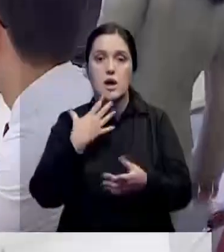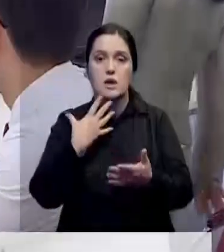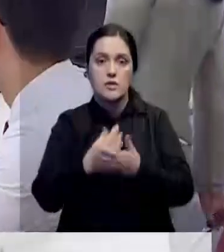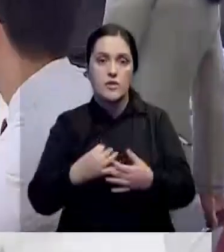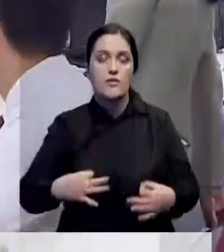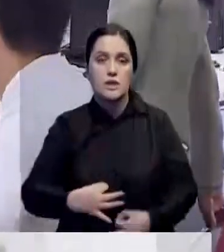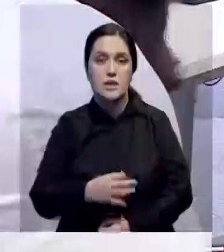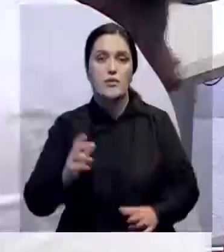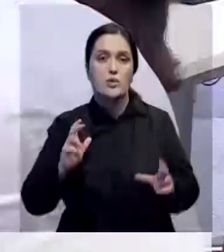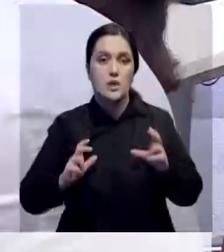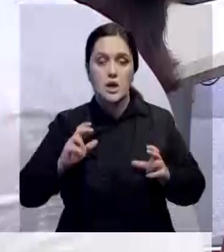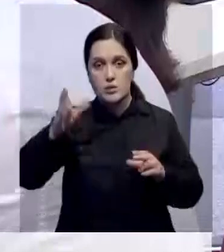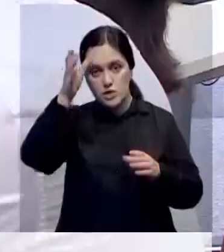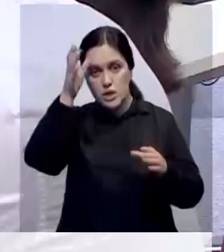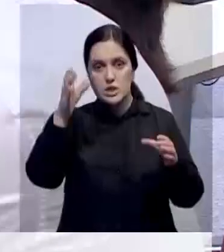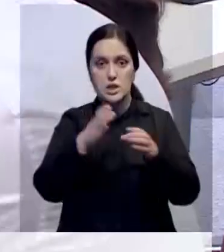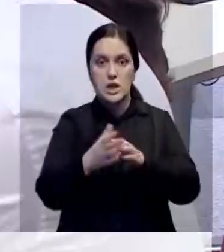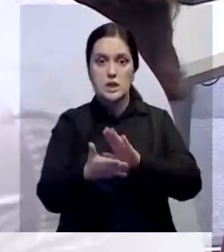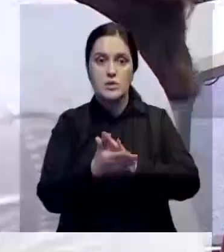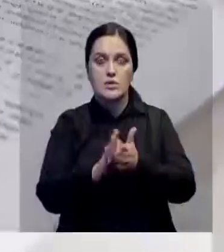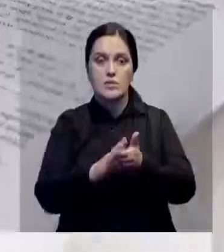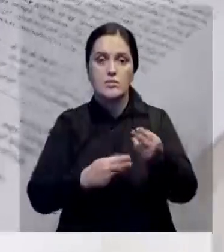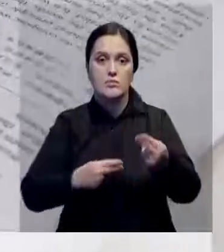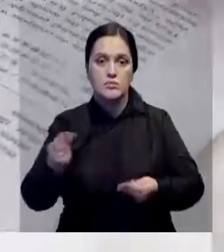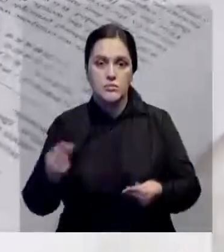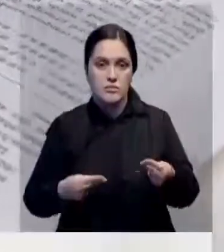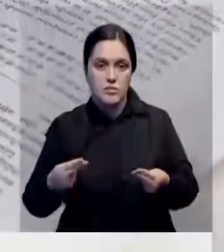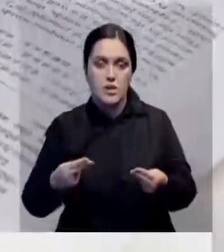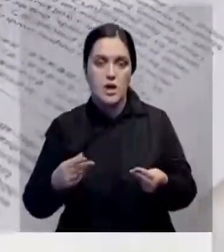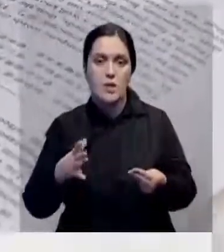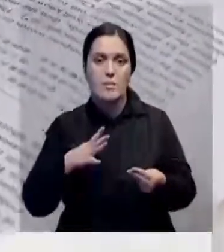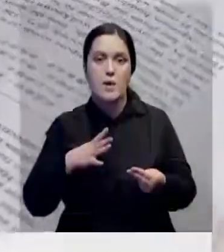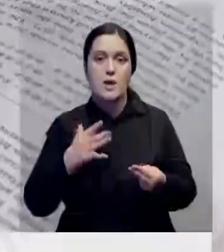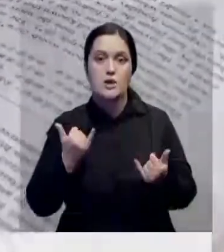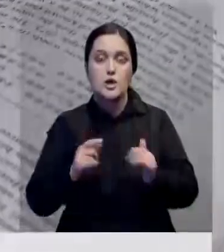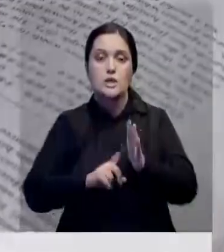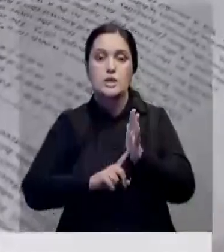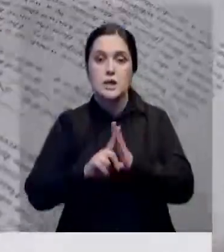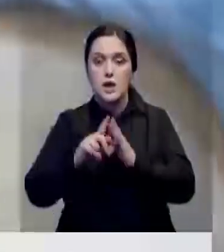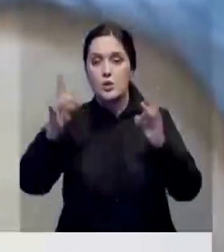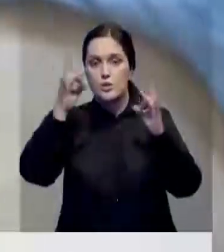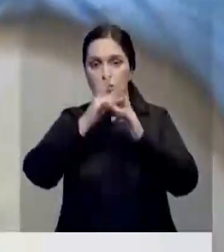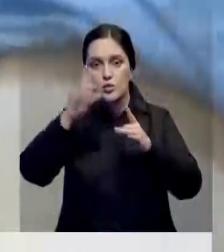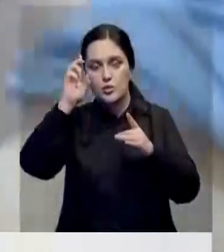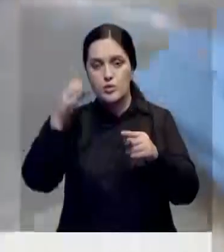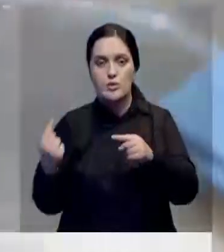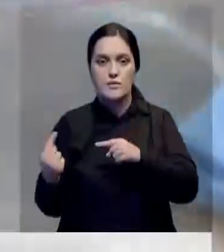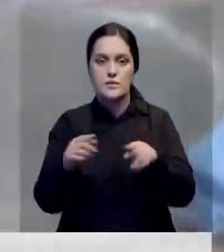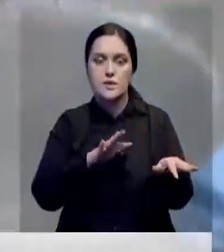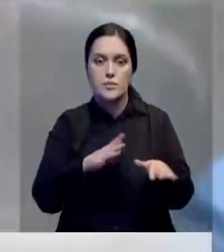годы отечественные венгерские вузы, научные учреждения заключили десятки двусторонних соглашений о партнерстве. Теперь настал новый этап